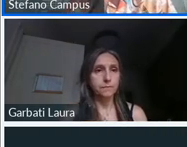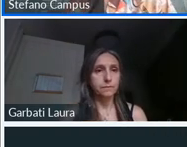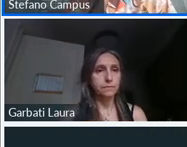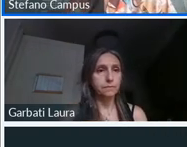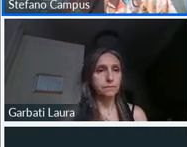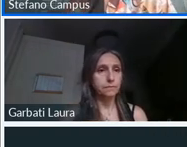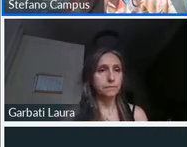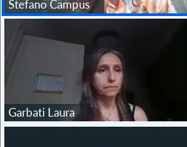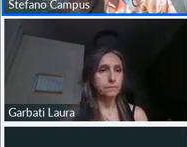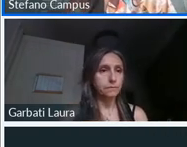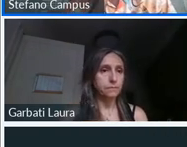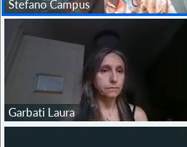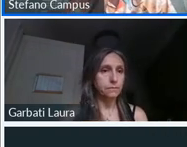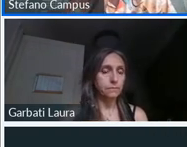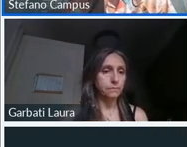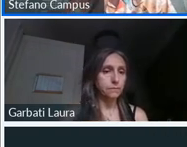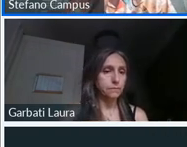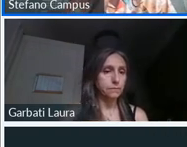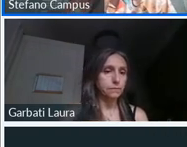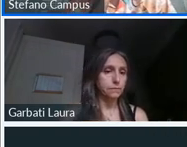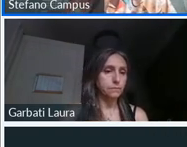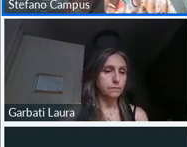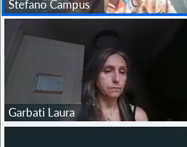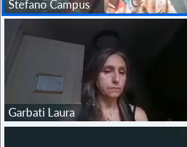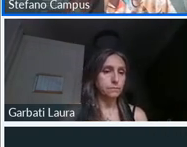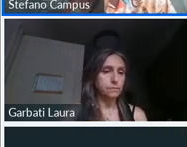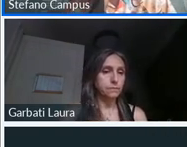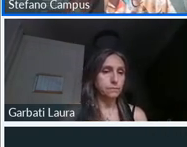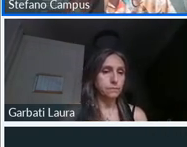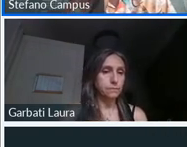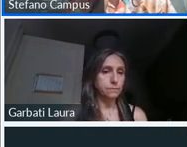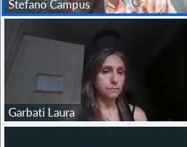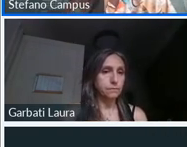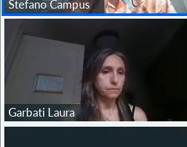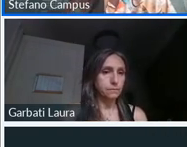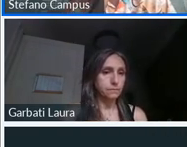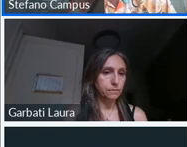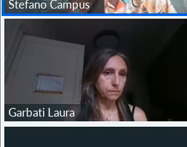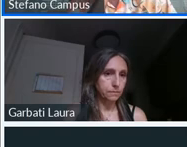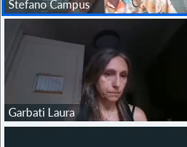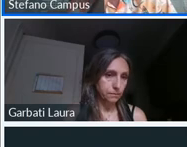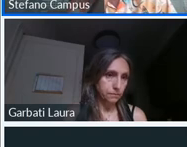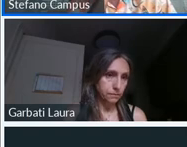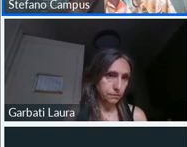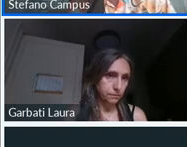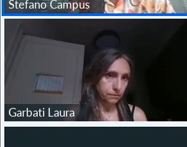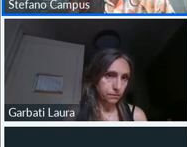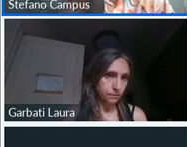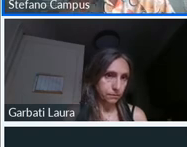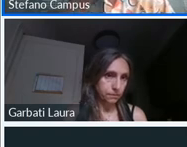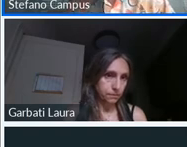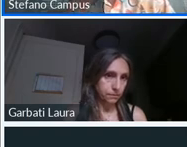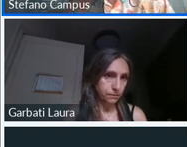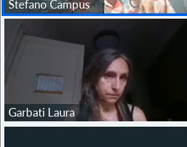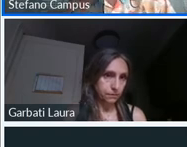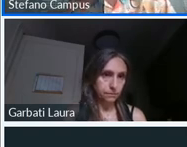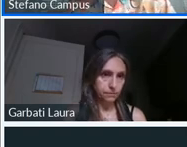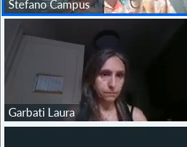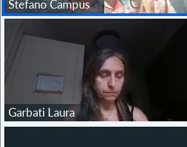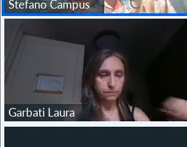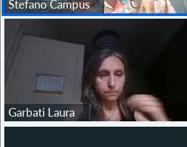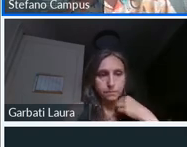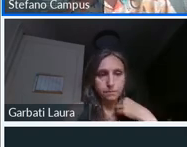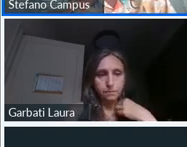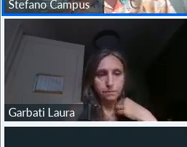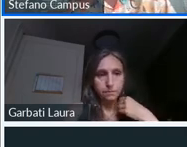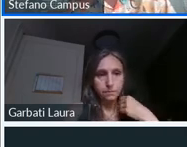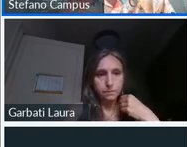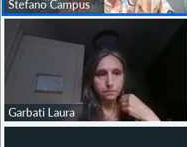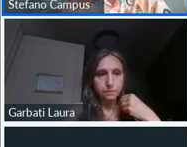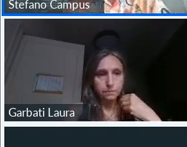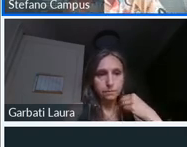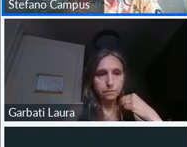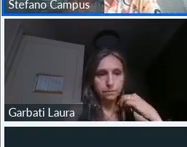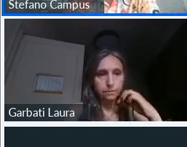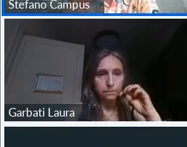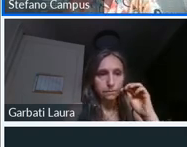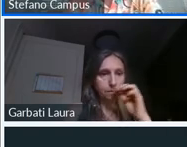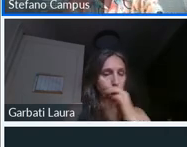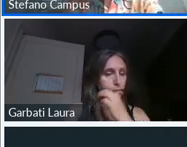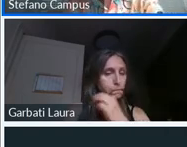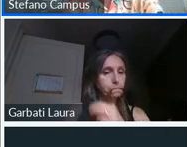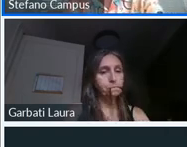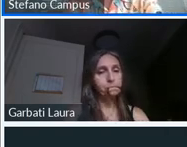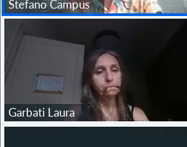In particolare l'articolo 69, che è stato veramente, quando è